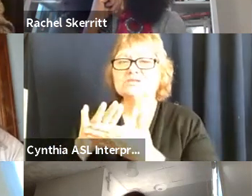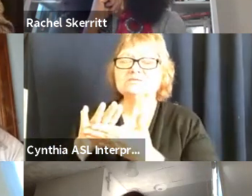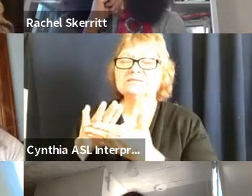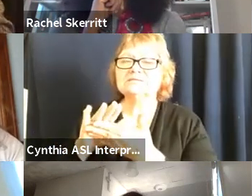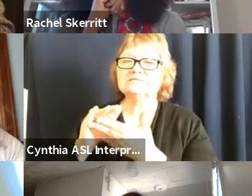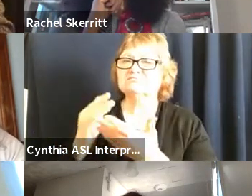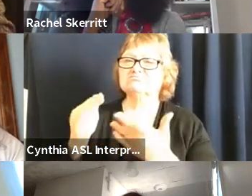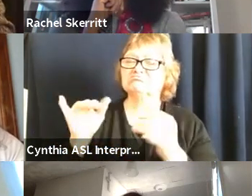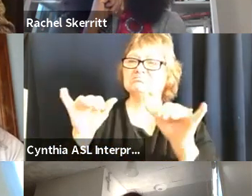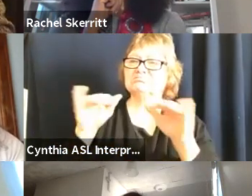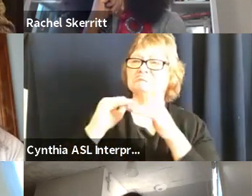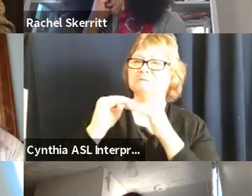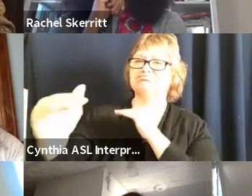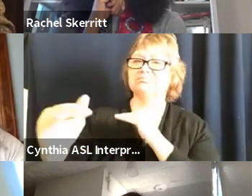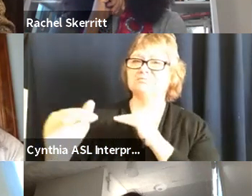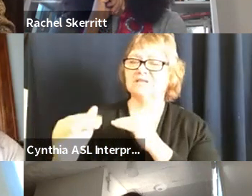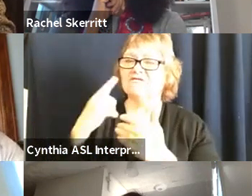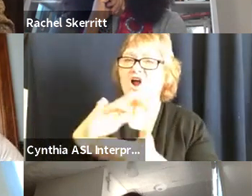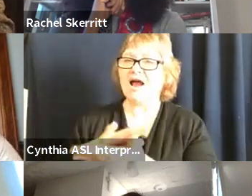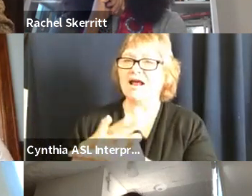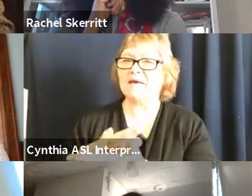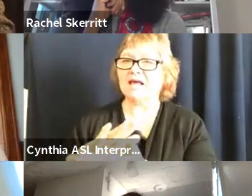academically. 就算你